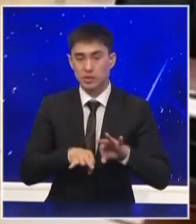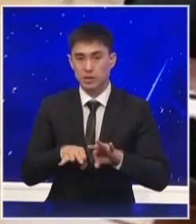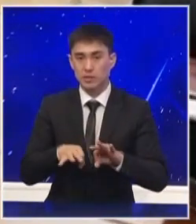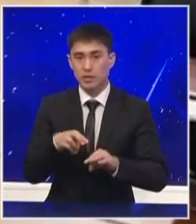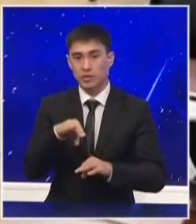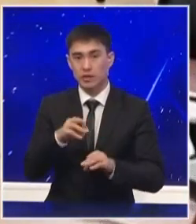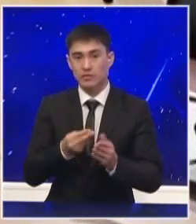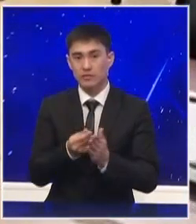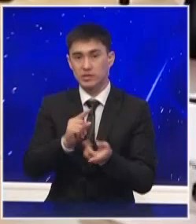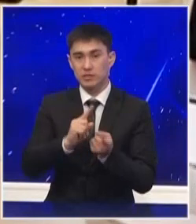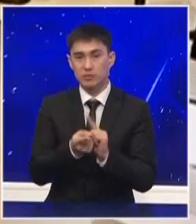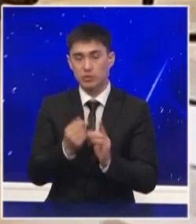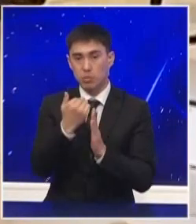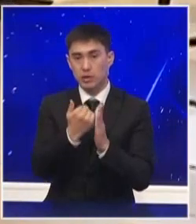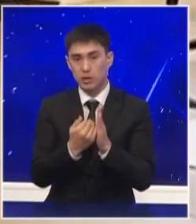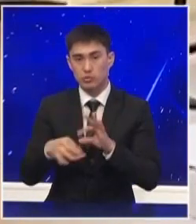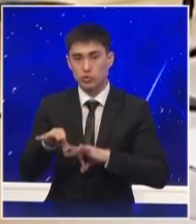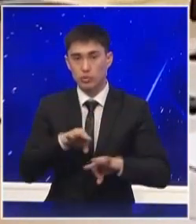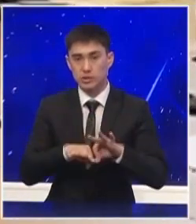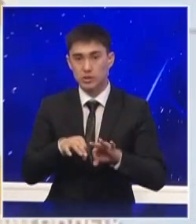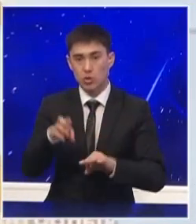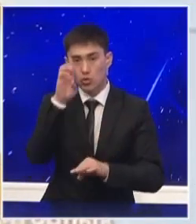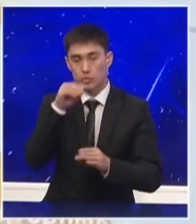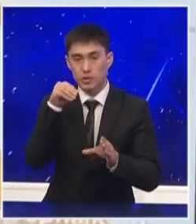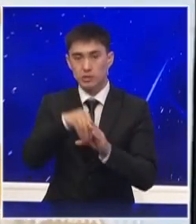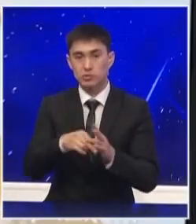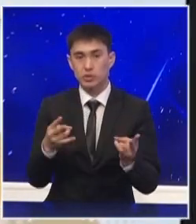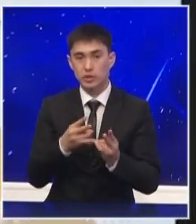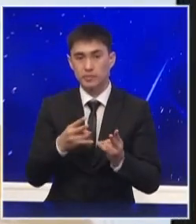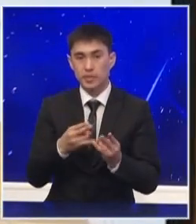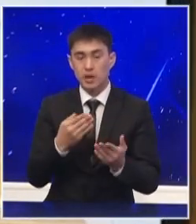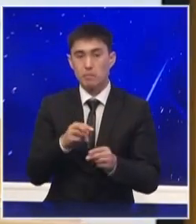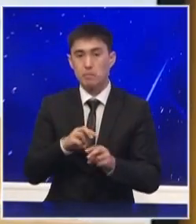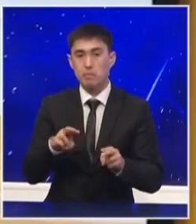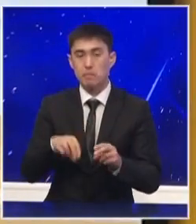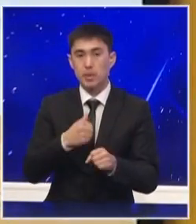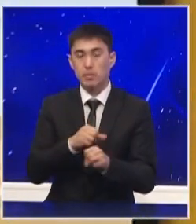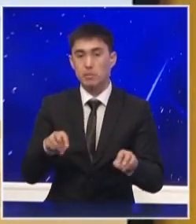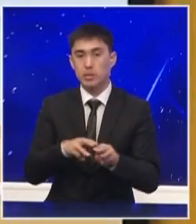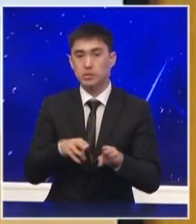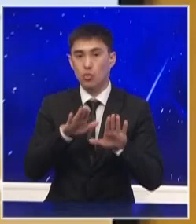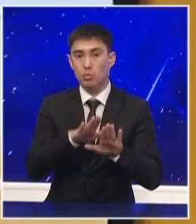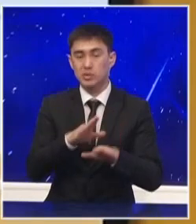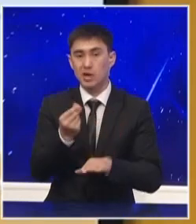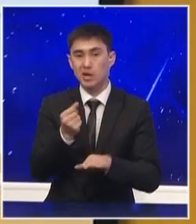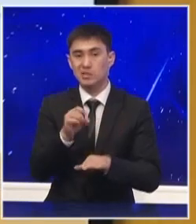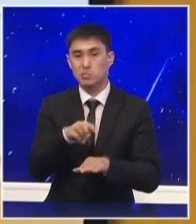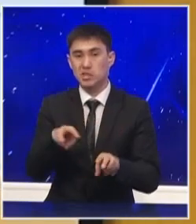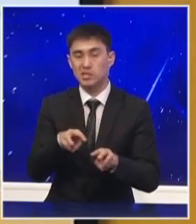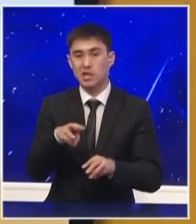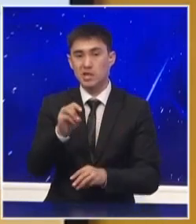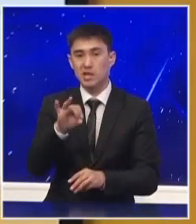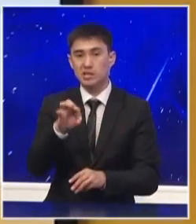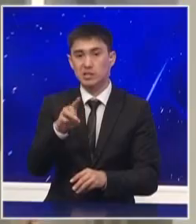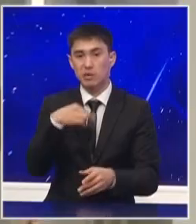тарифті инвестиция айырбастау бағдарламасының жобасын үкіметке енгізу керек. Мұны премьер-министрдің орынбасары қаржы министрі Ерлан Жамаубаев